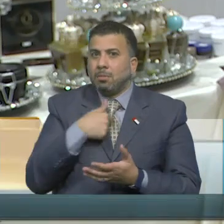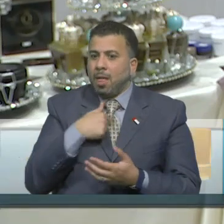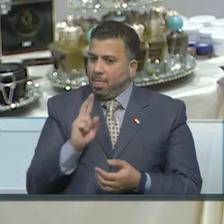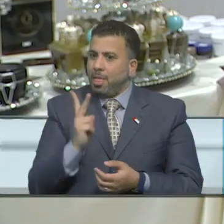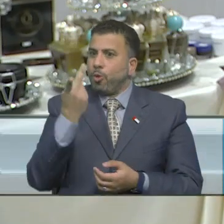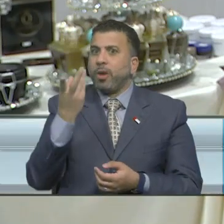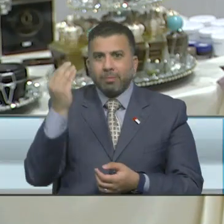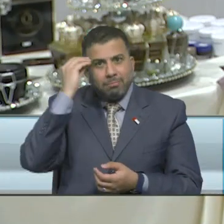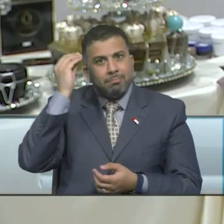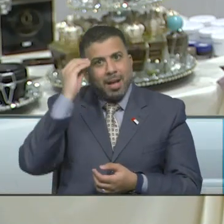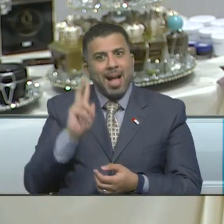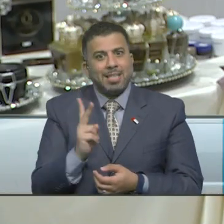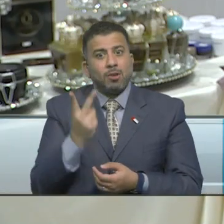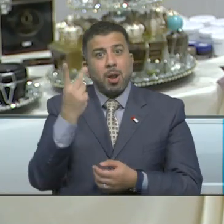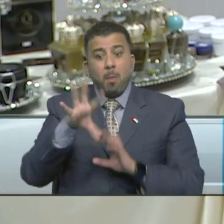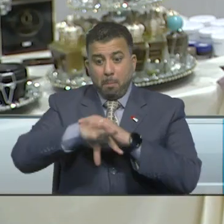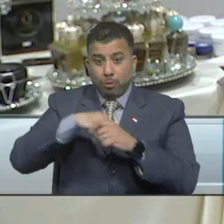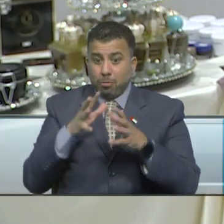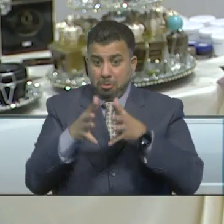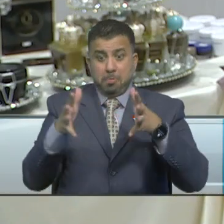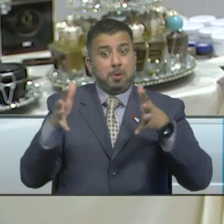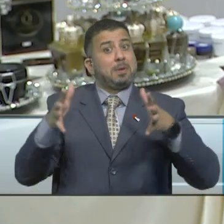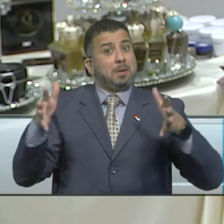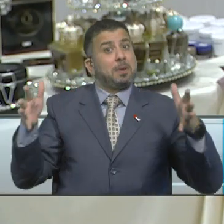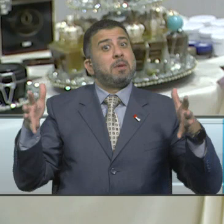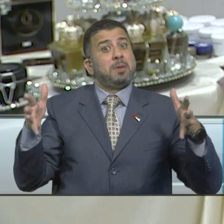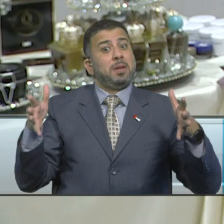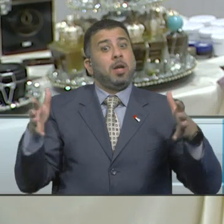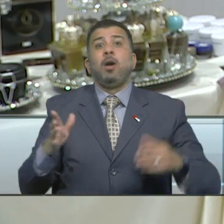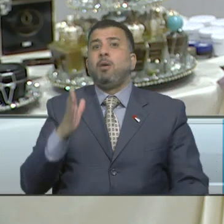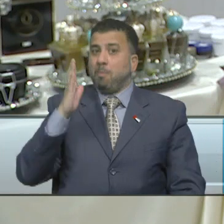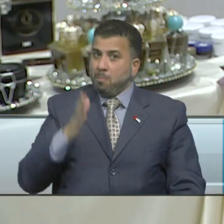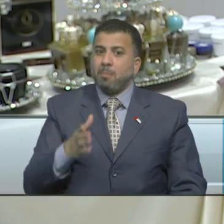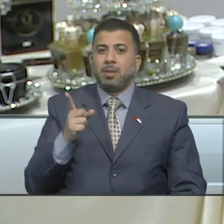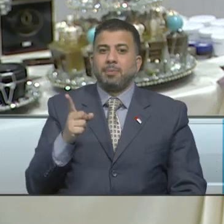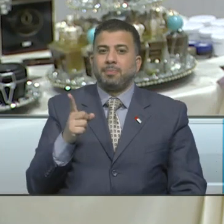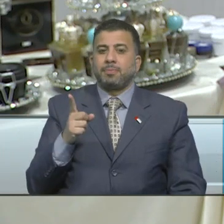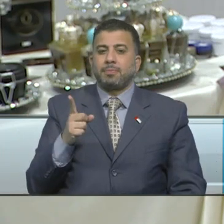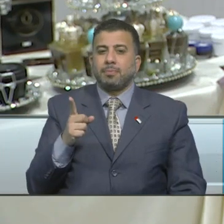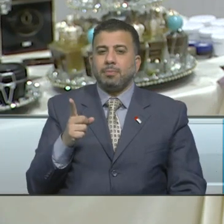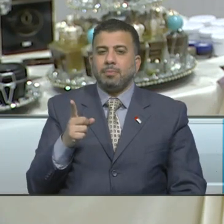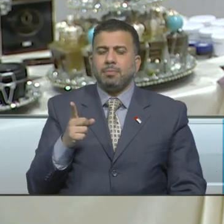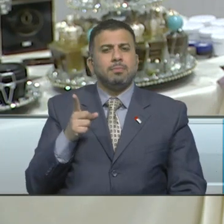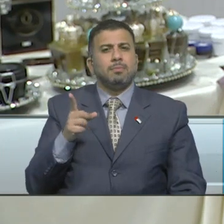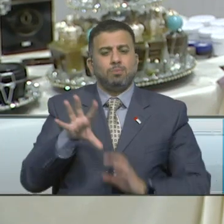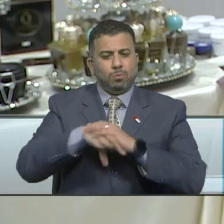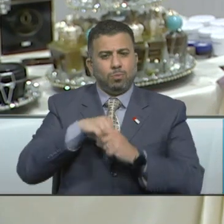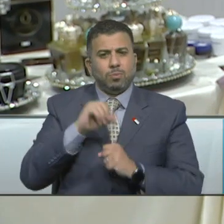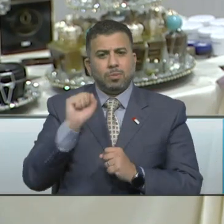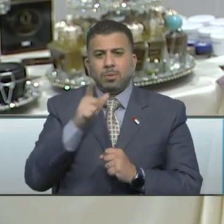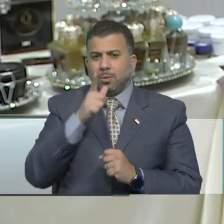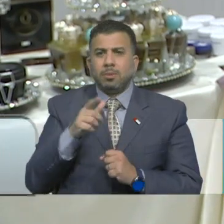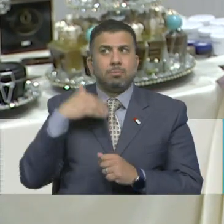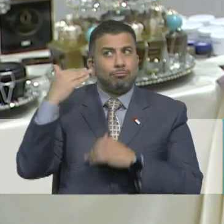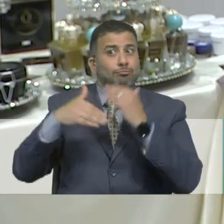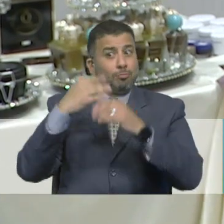نفسي وأكبر مشروعي وأخليه ممكن يكون يعني عبارة عن مشروع كبير يوم